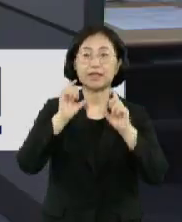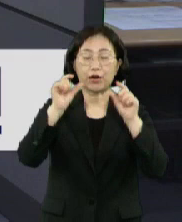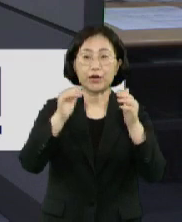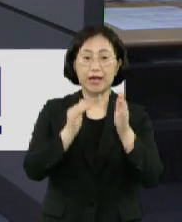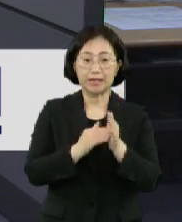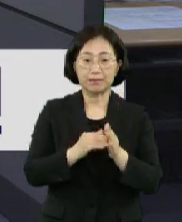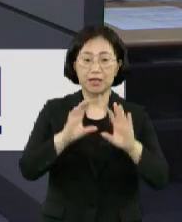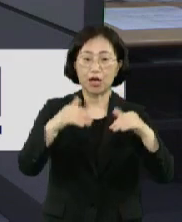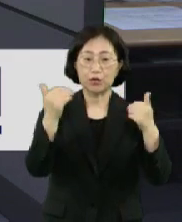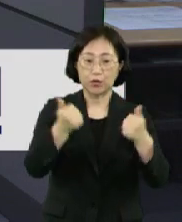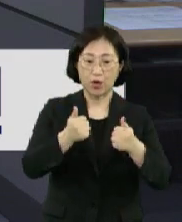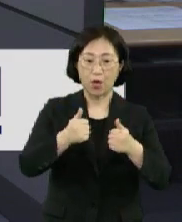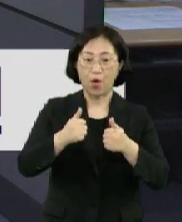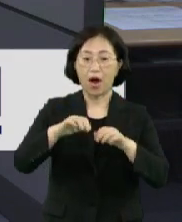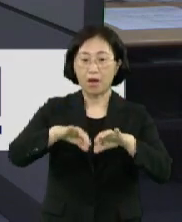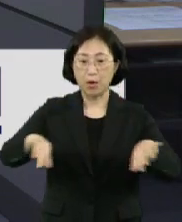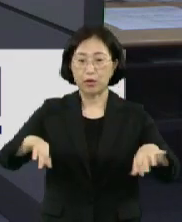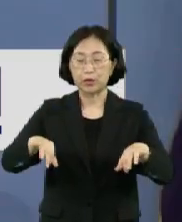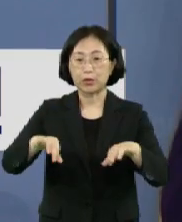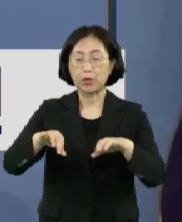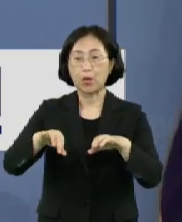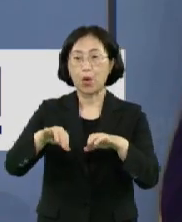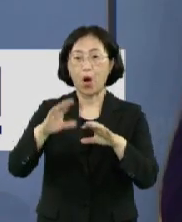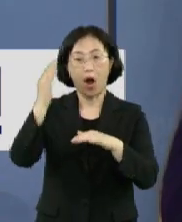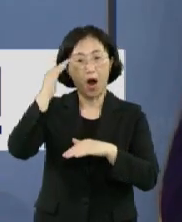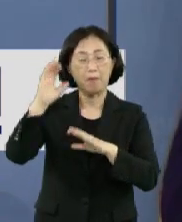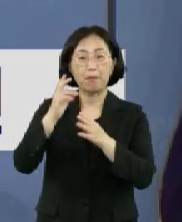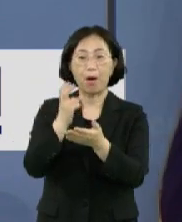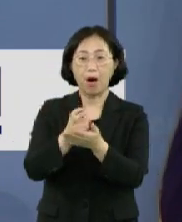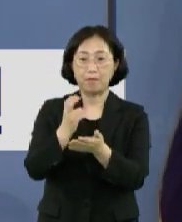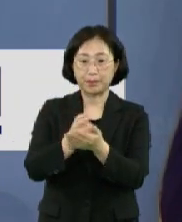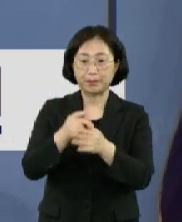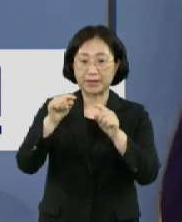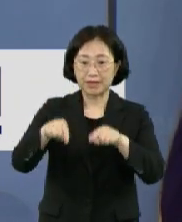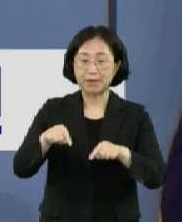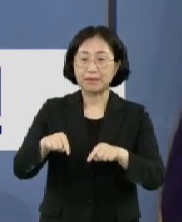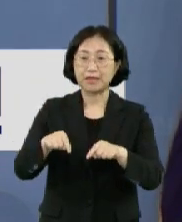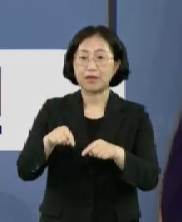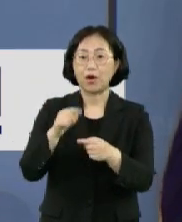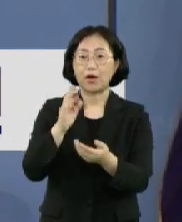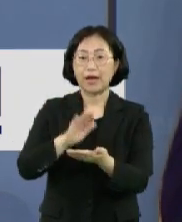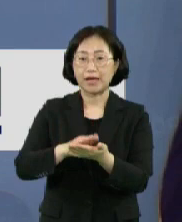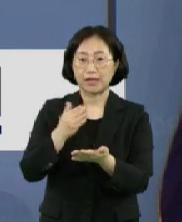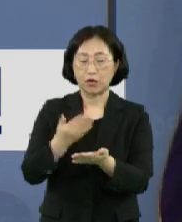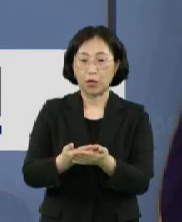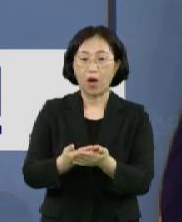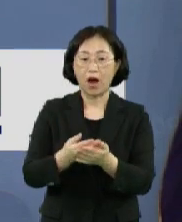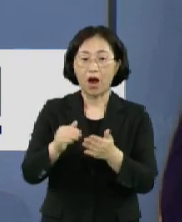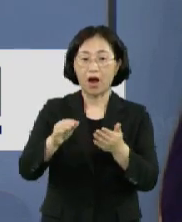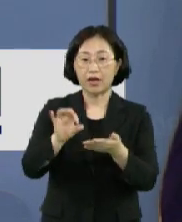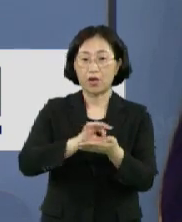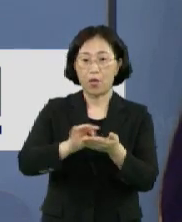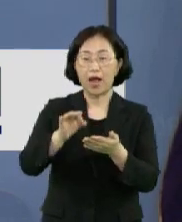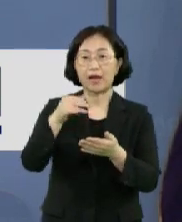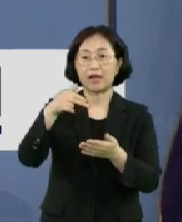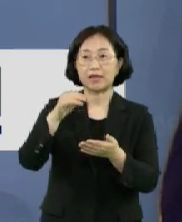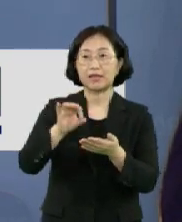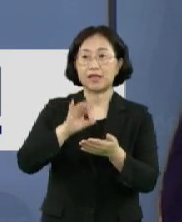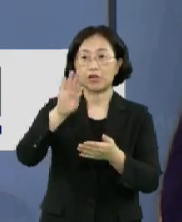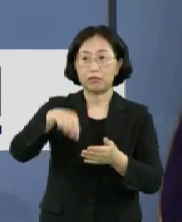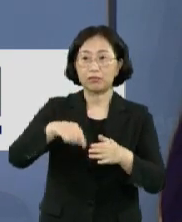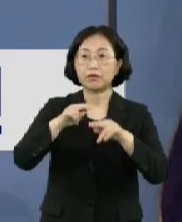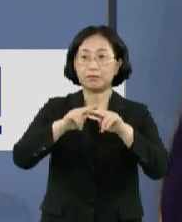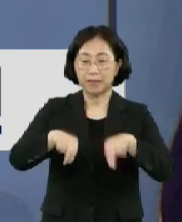부대표는 국회와 별도로 헌법재정시민회의 구성을 통한 헌법 개정과 기획재정부 폐지, 참여형 일자리